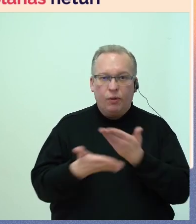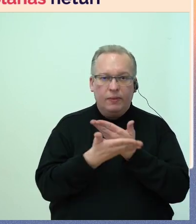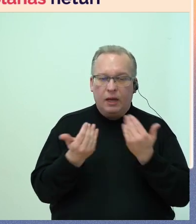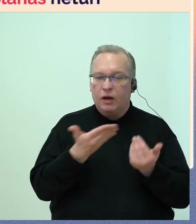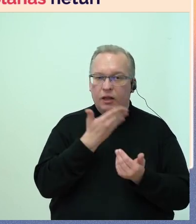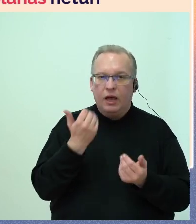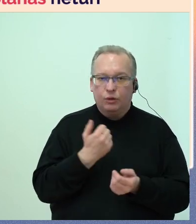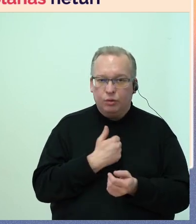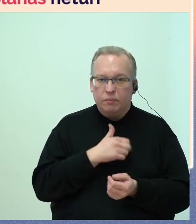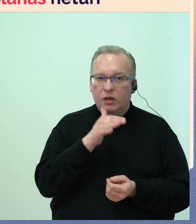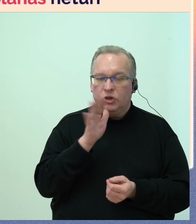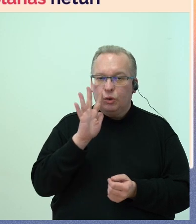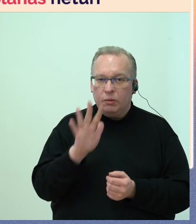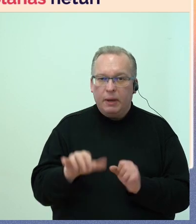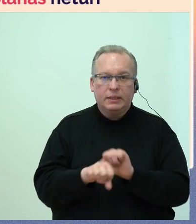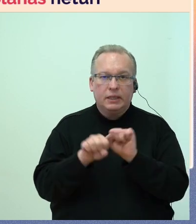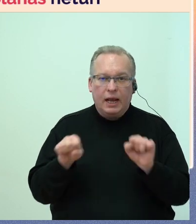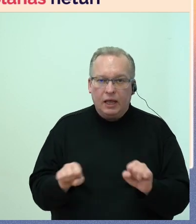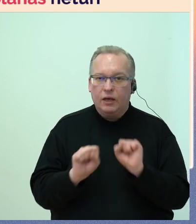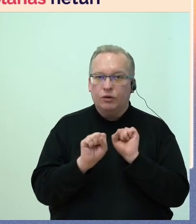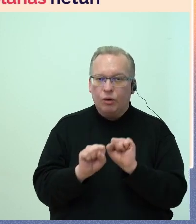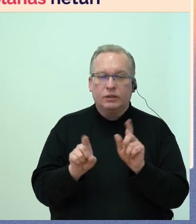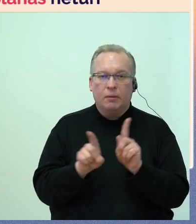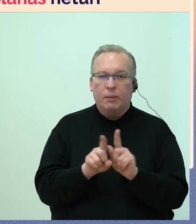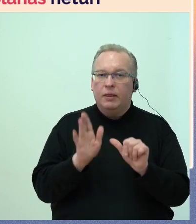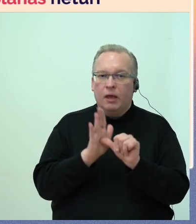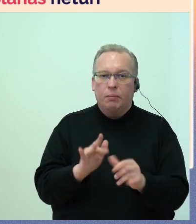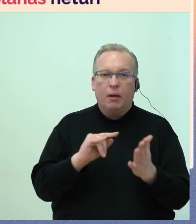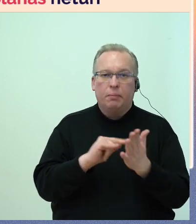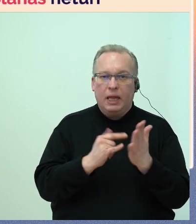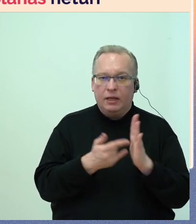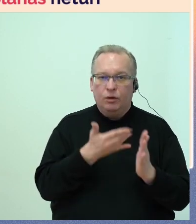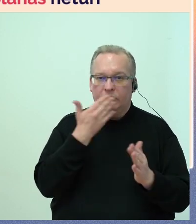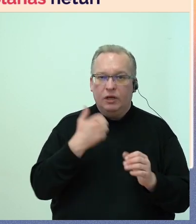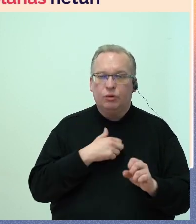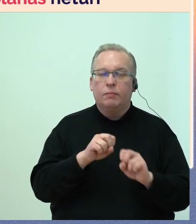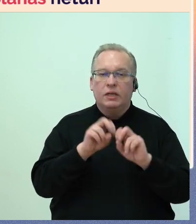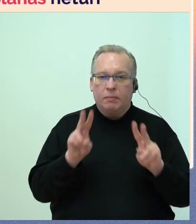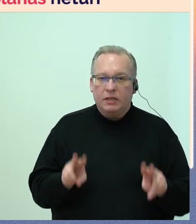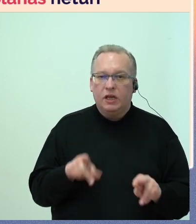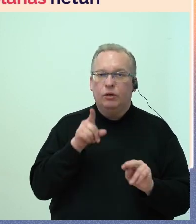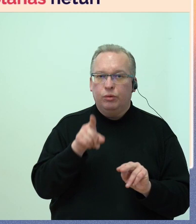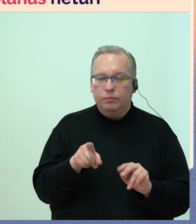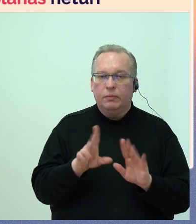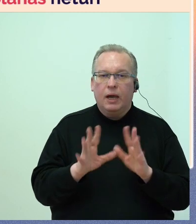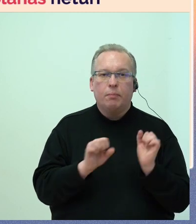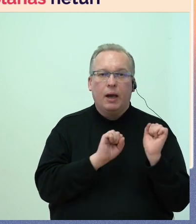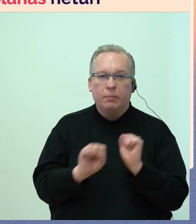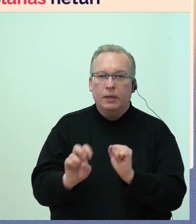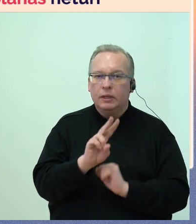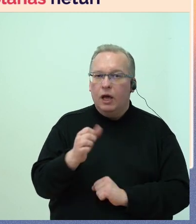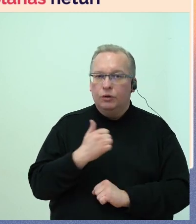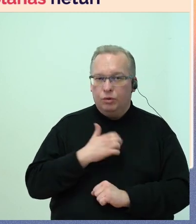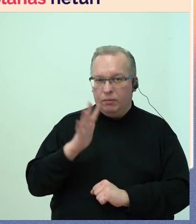neturime antisemitizmo strategijos, o galiojantis nediskriminavimo veiksmų planas neturi specifinio antisemitizmui skirtų priemonių, o tai, ką turime